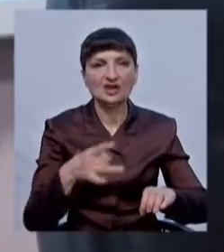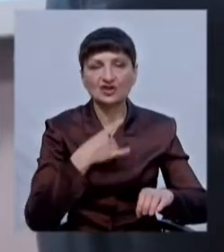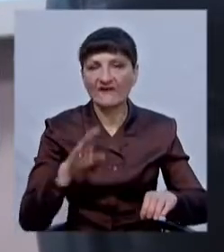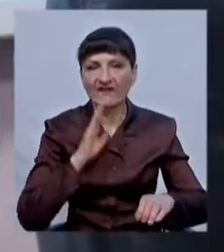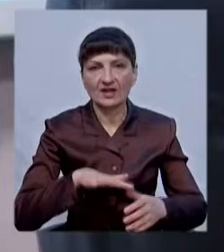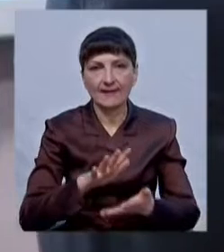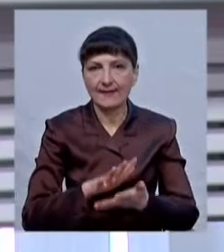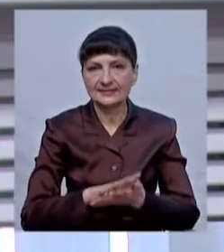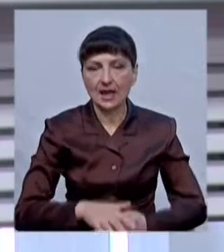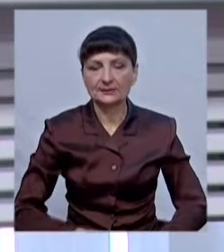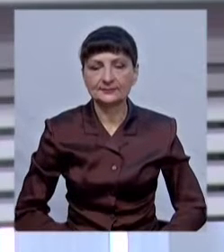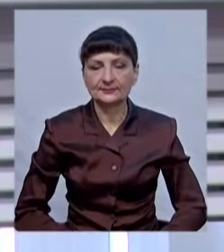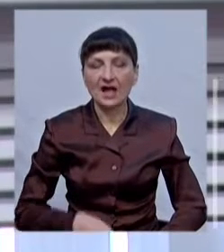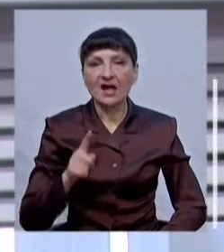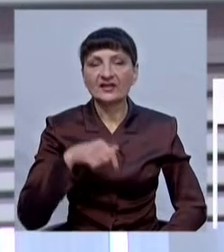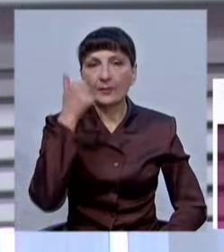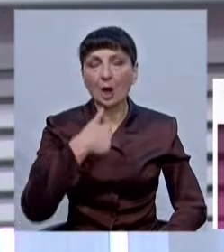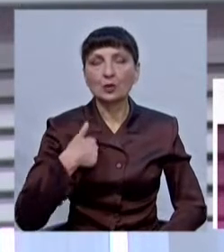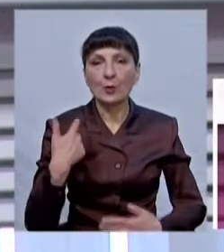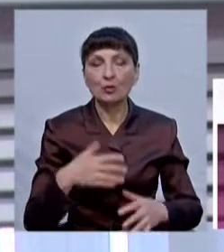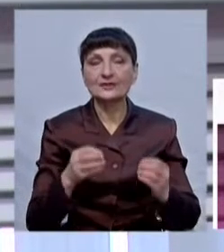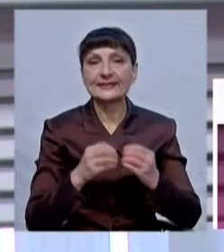для питья вода. И вот в этом году мы в